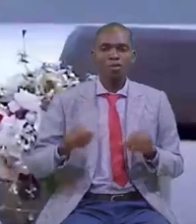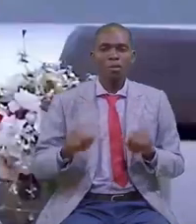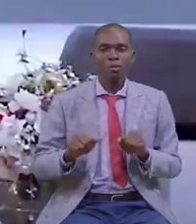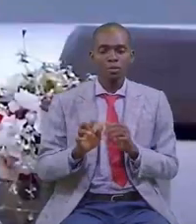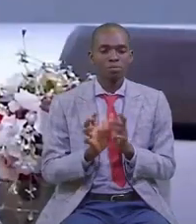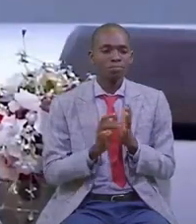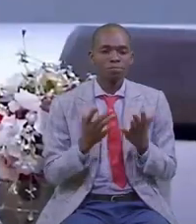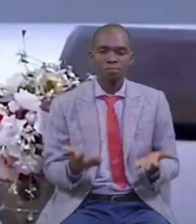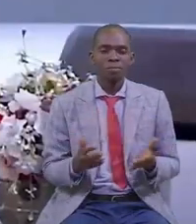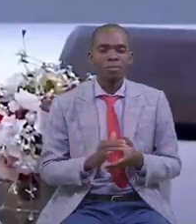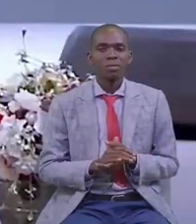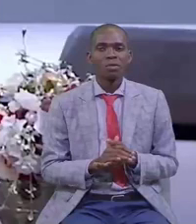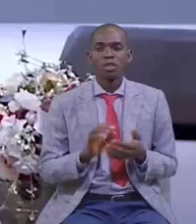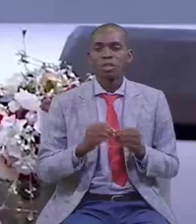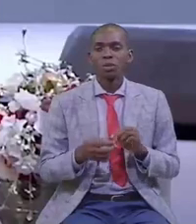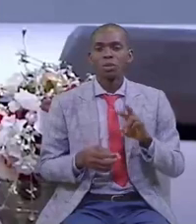Deuxièmement,